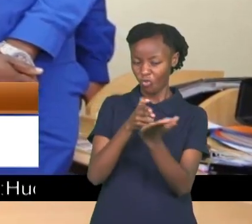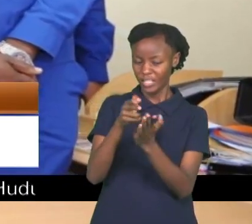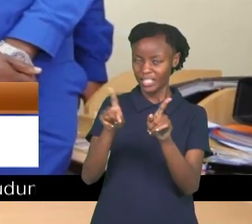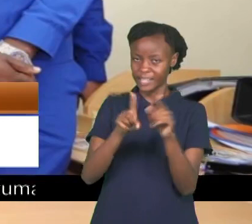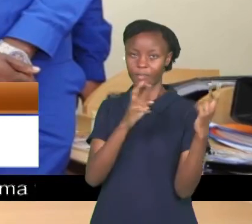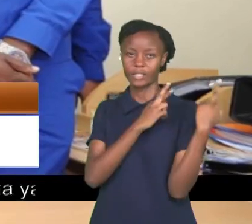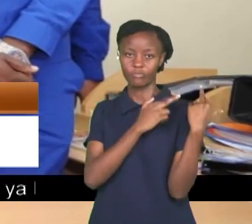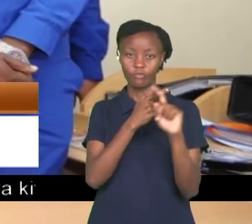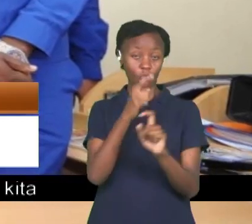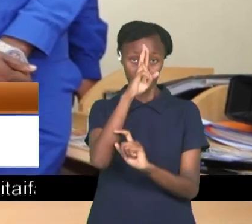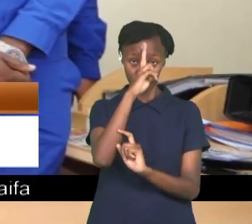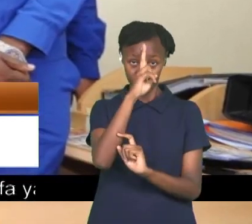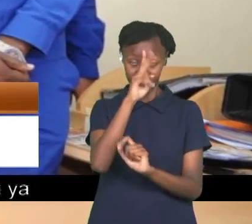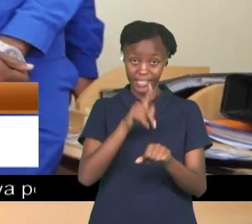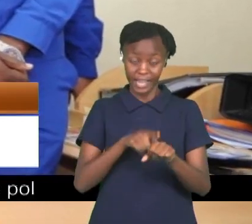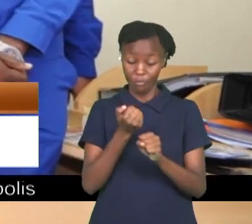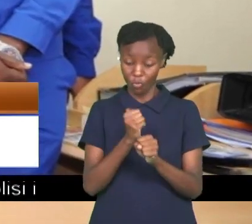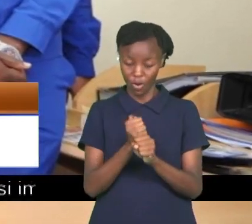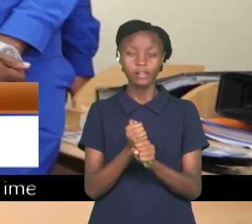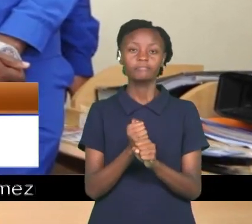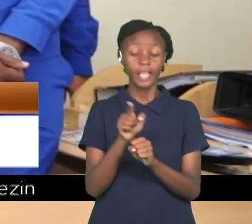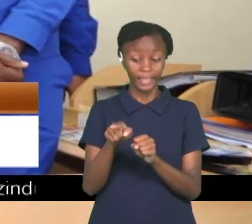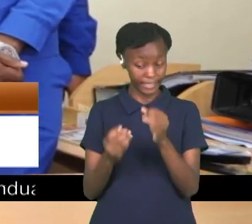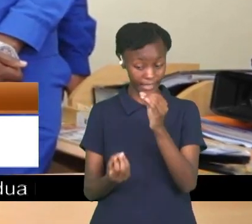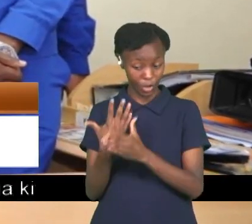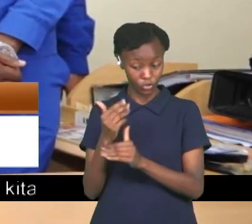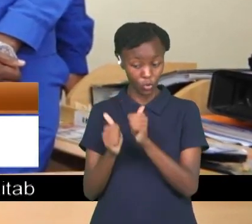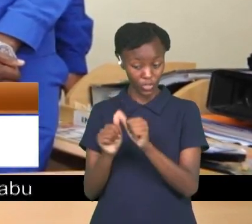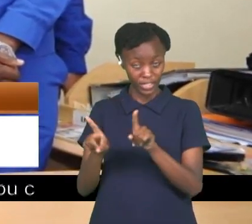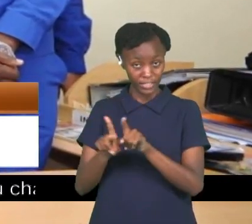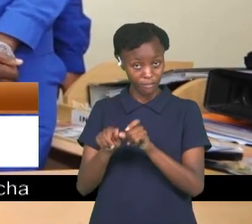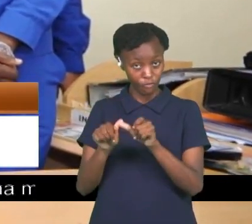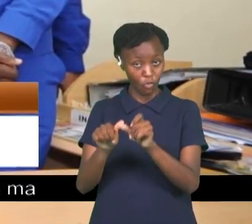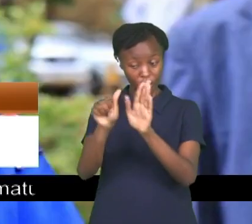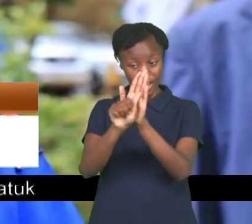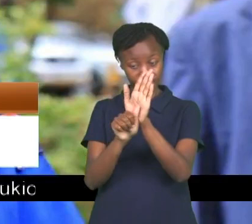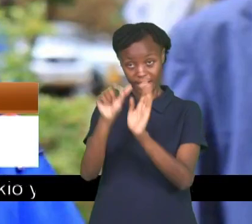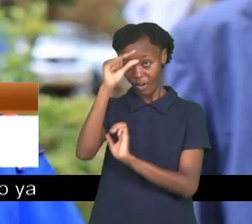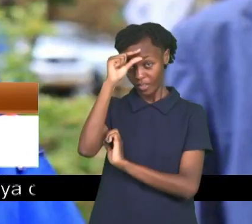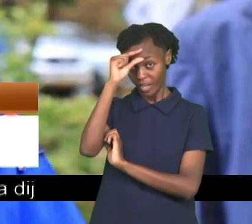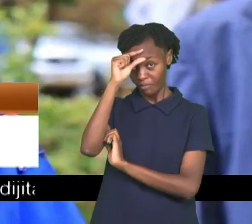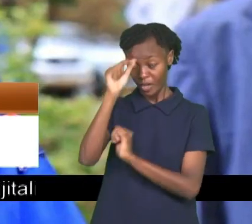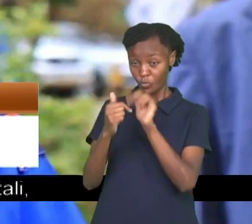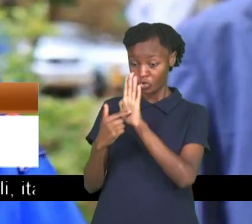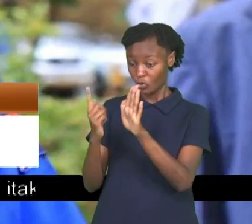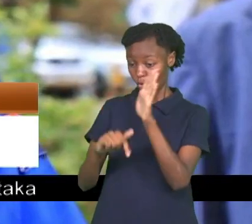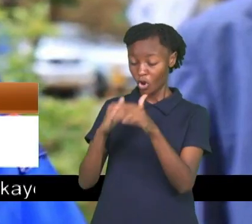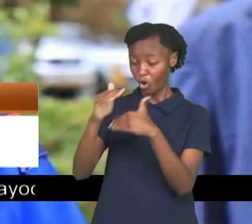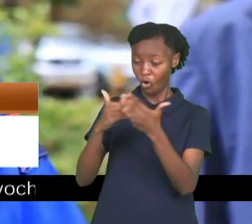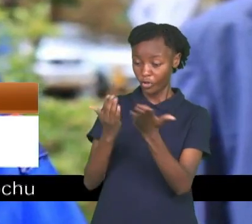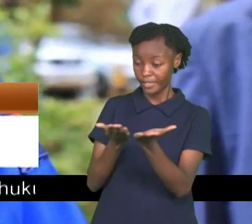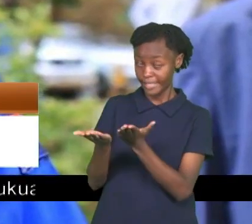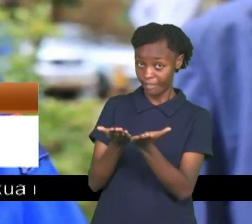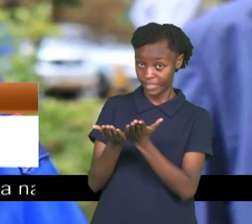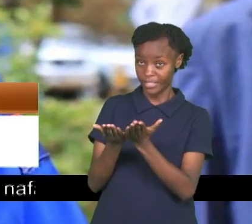polisi katika operesheni za polisi kote nchini. Uzinduzi huu unaambatana na sera ya serikali ya kuorodhesha huduma zake